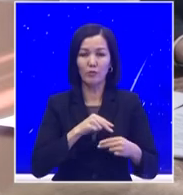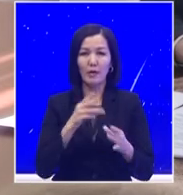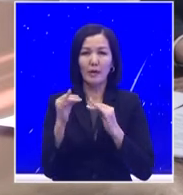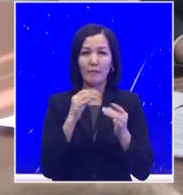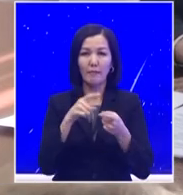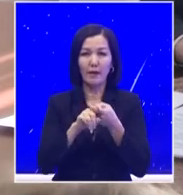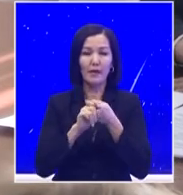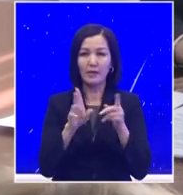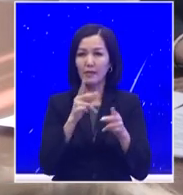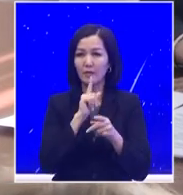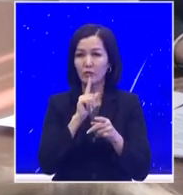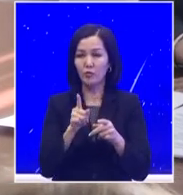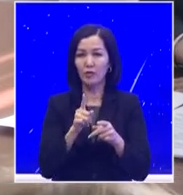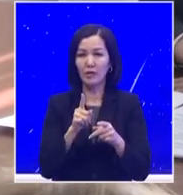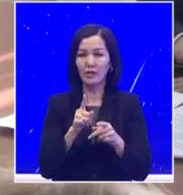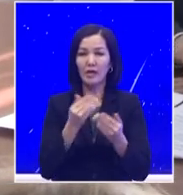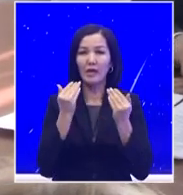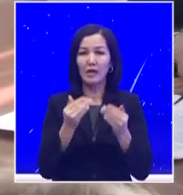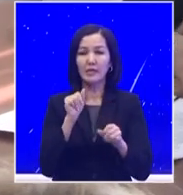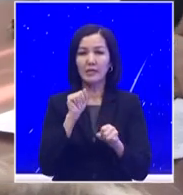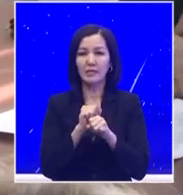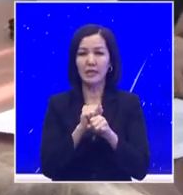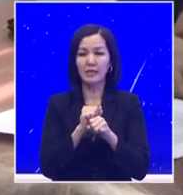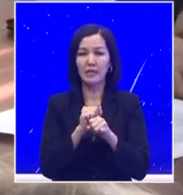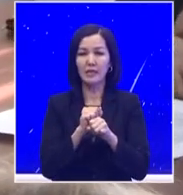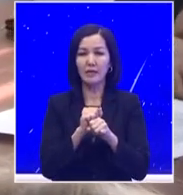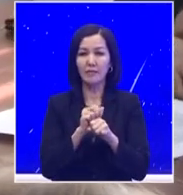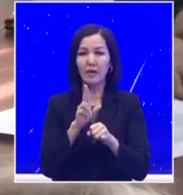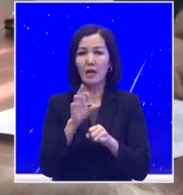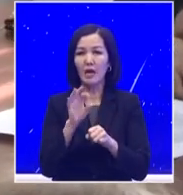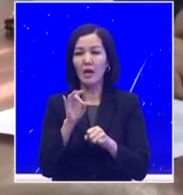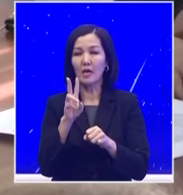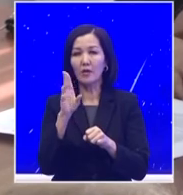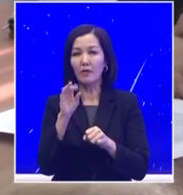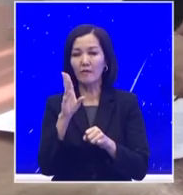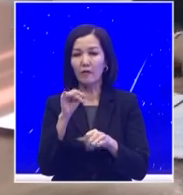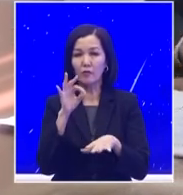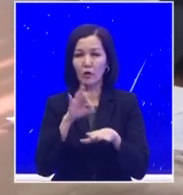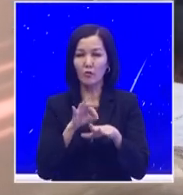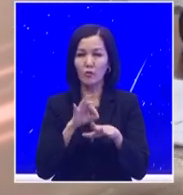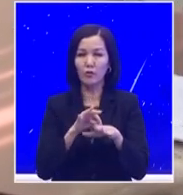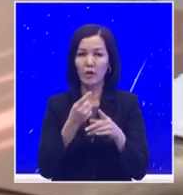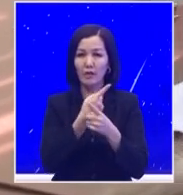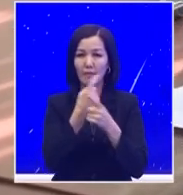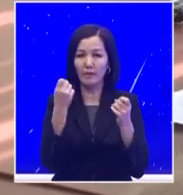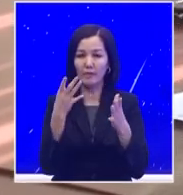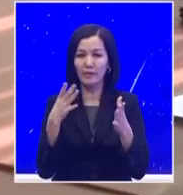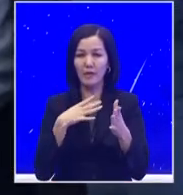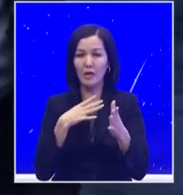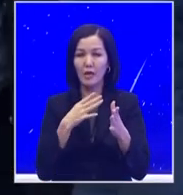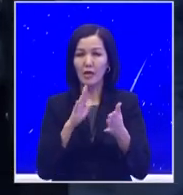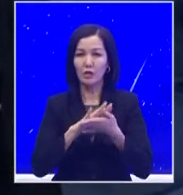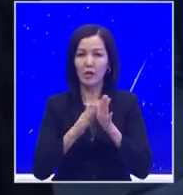қарым-қатынасқа түспейді. Локомотивте отырады. Қазір станция қызметкерлеріне коронавирус жайлы жаднама қағаздар таратылды. Әлінді. Жағдайымыз